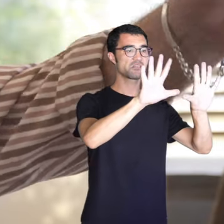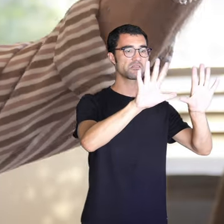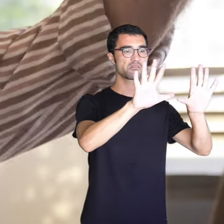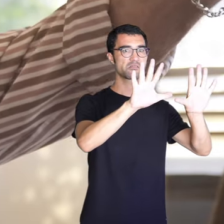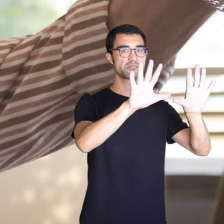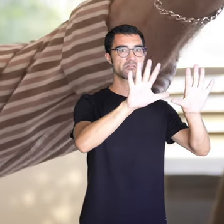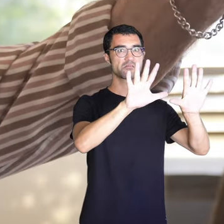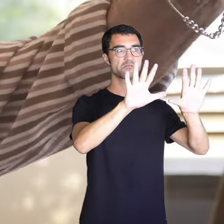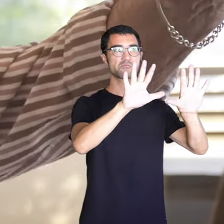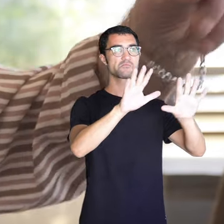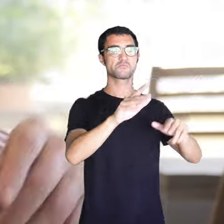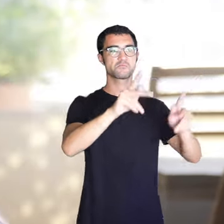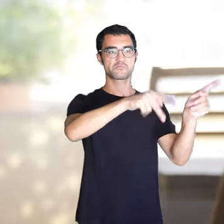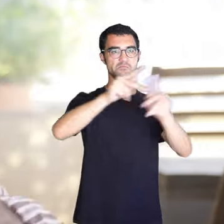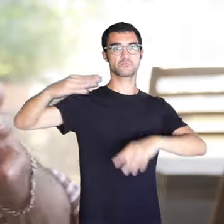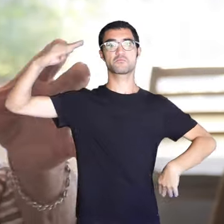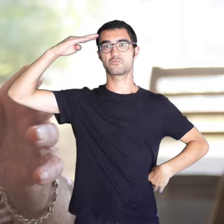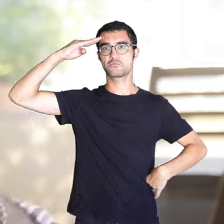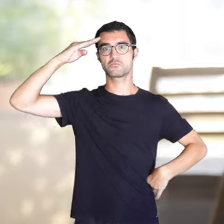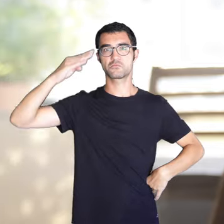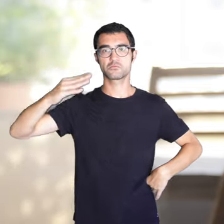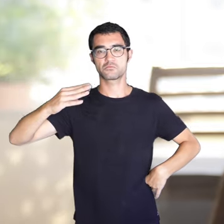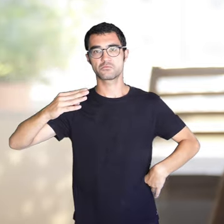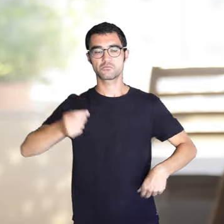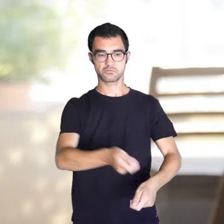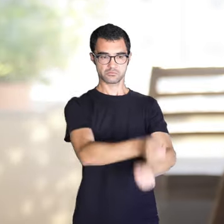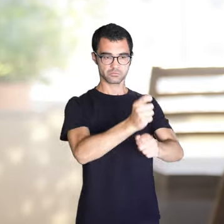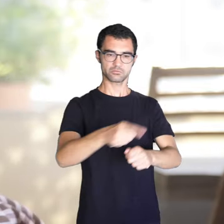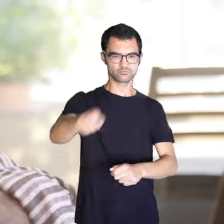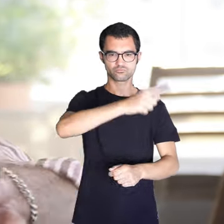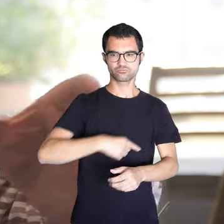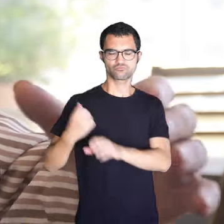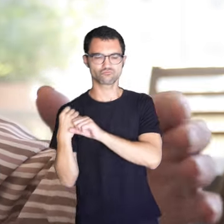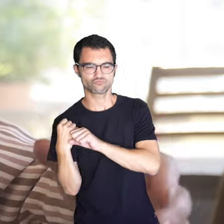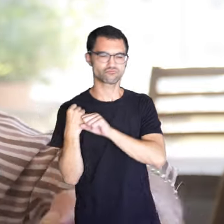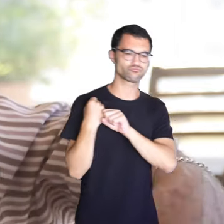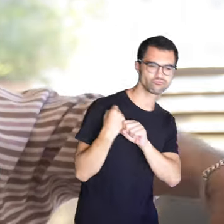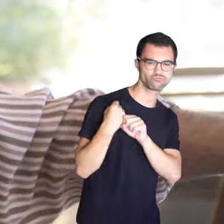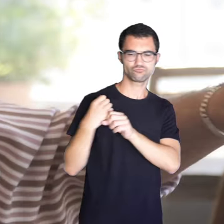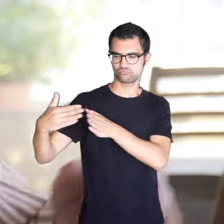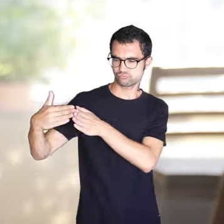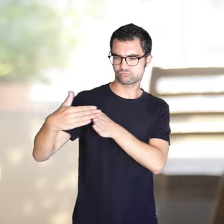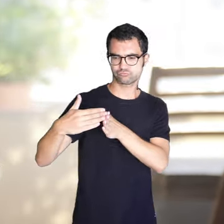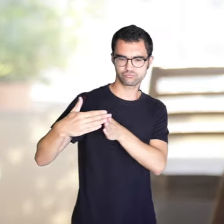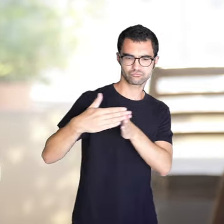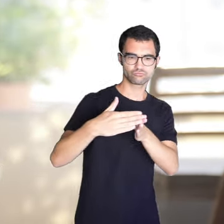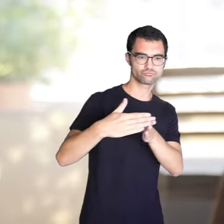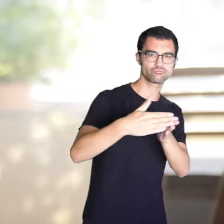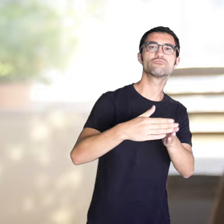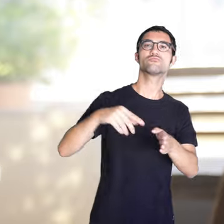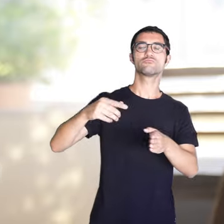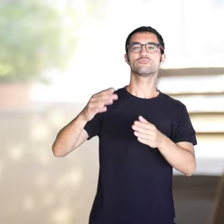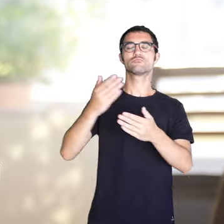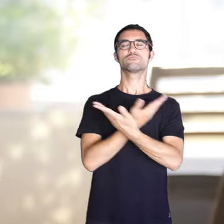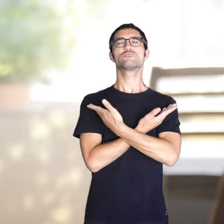les barques, un temps de les barques, de les barques. Eren petits, i els m'ho carregàvem, i van fer la professor.